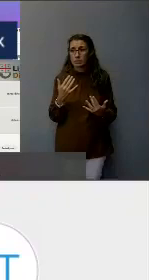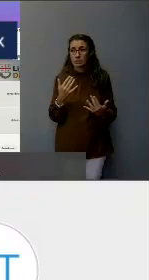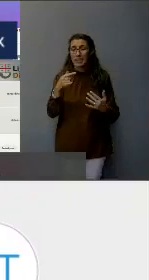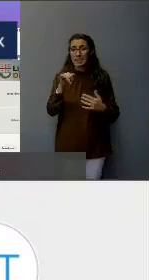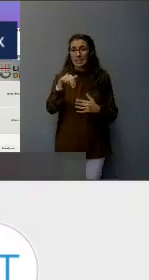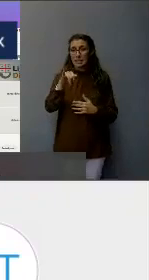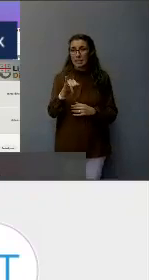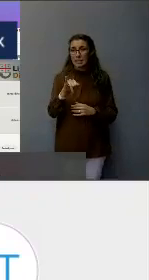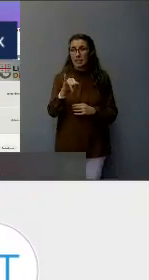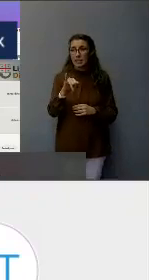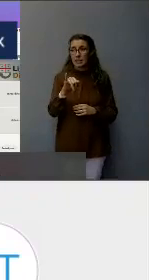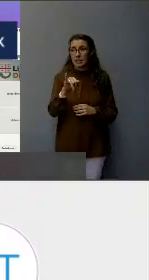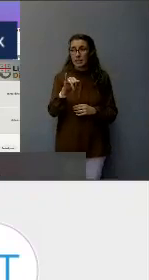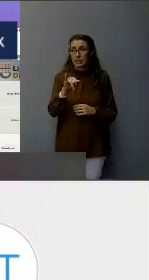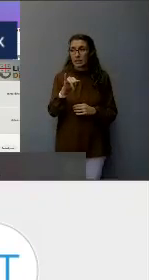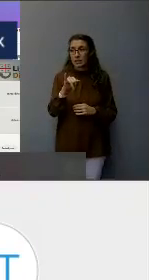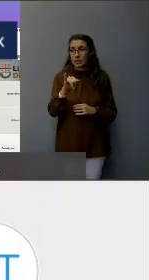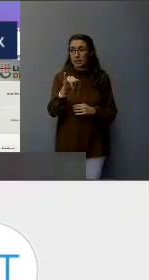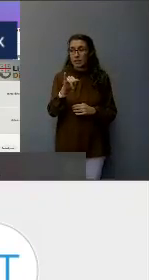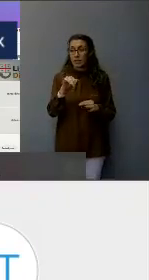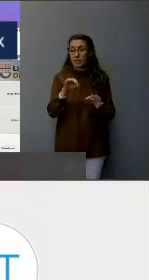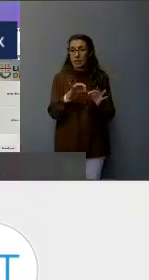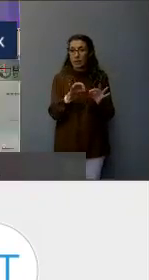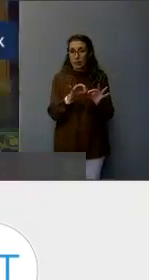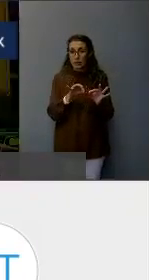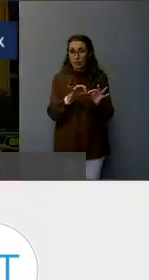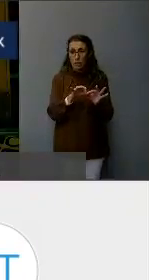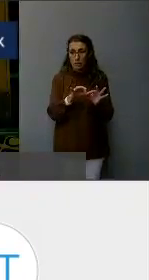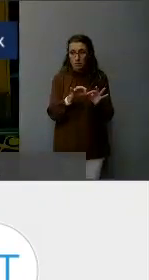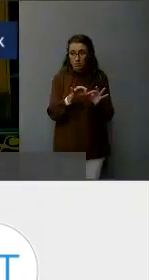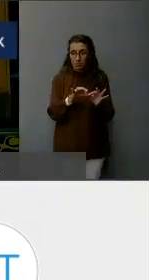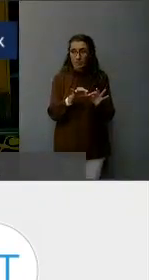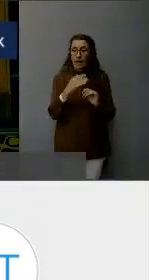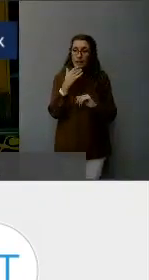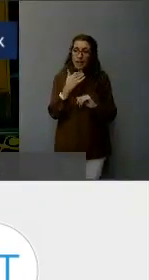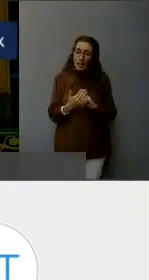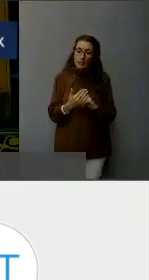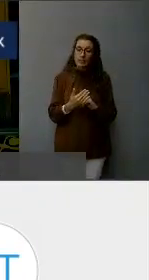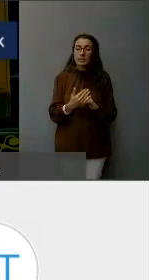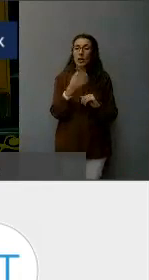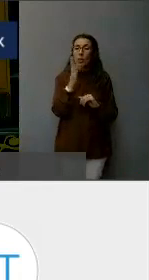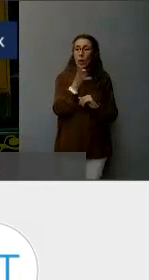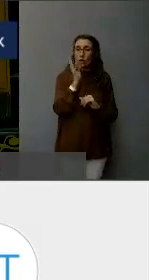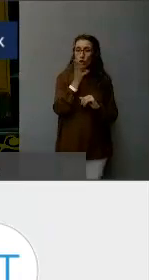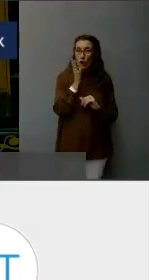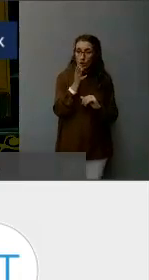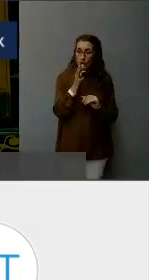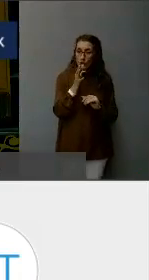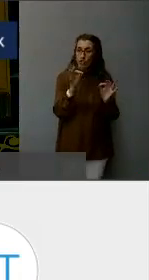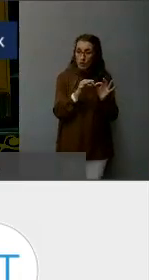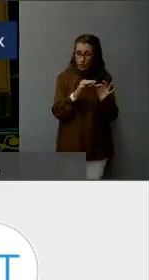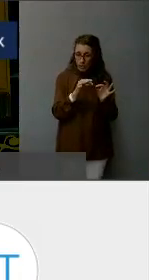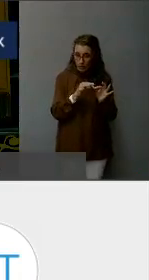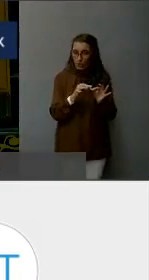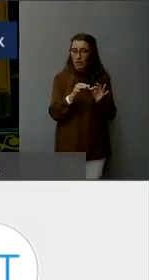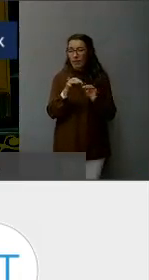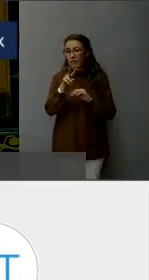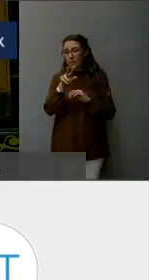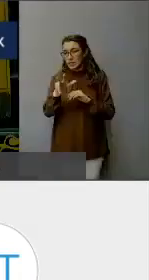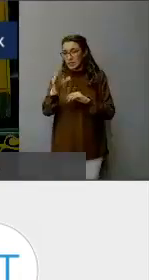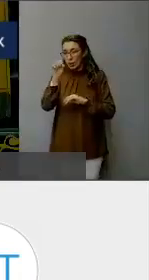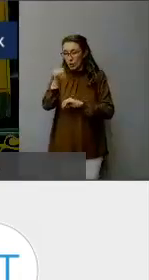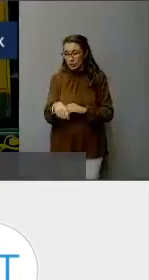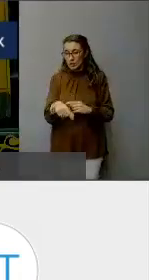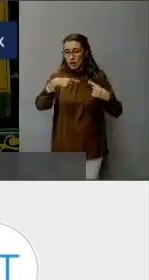possibile ratini favorevole grazie nordici voti favorevoli 23 contrari